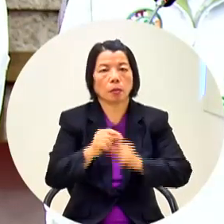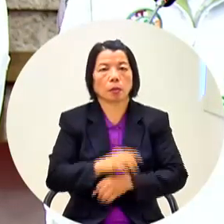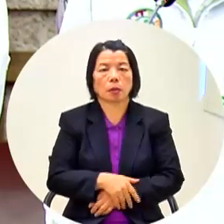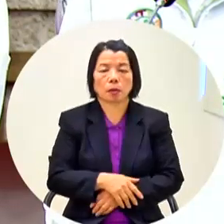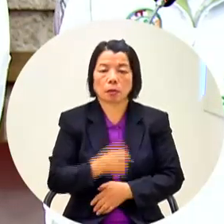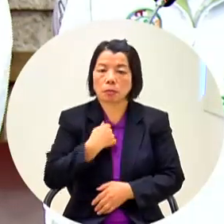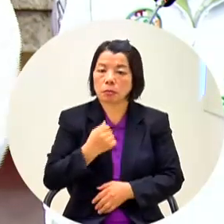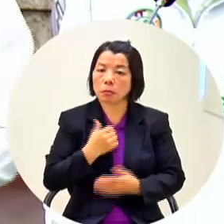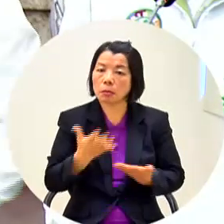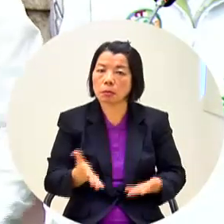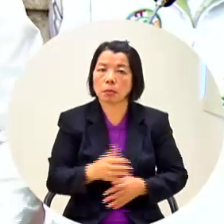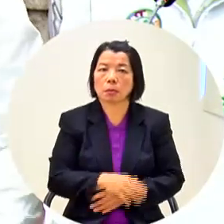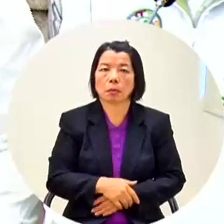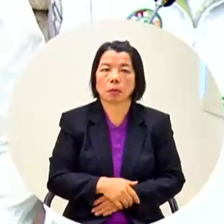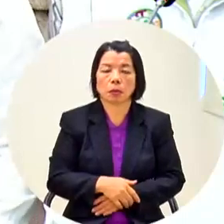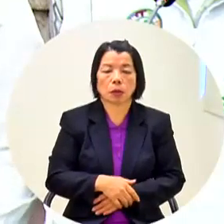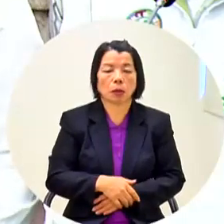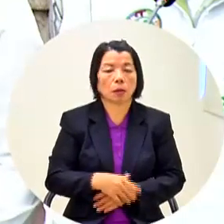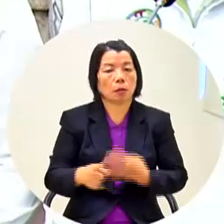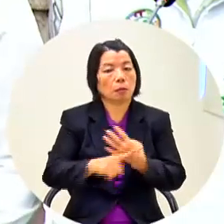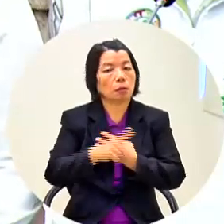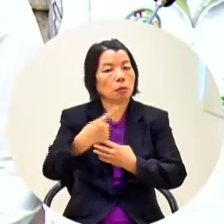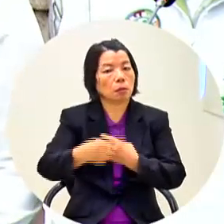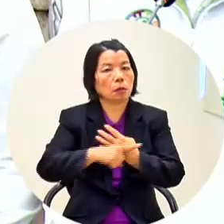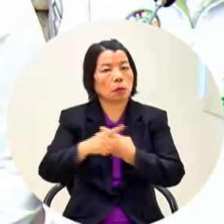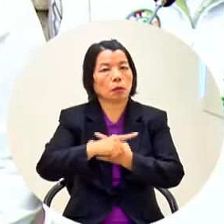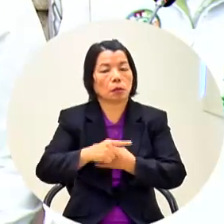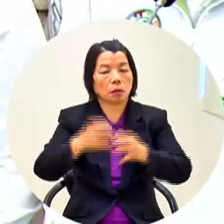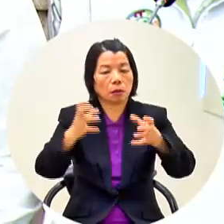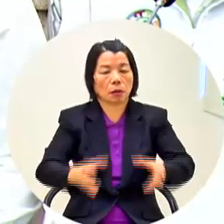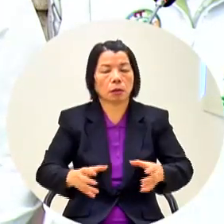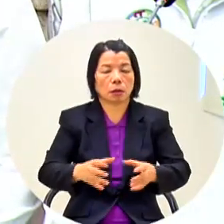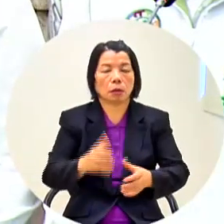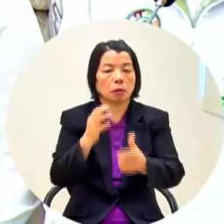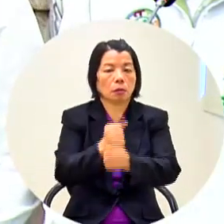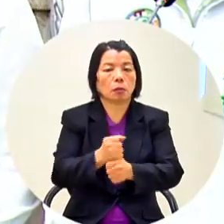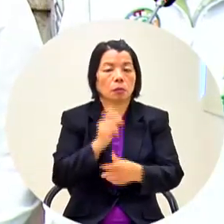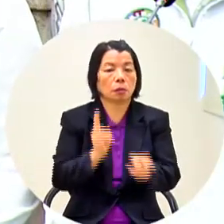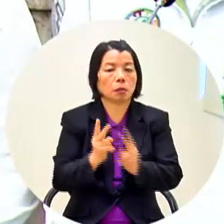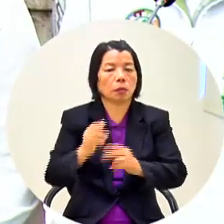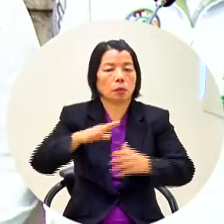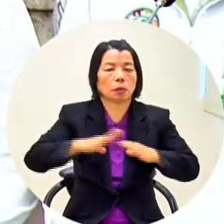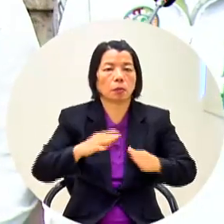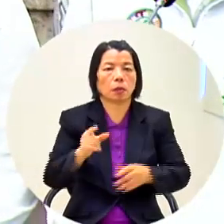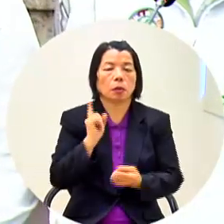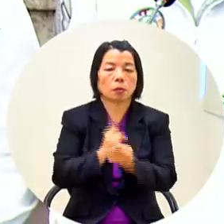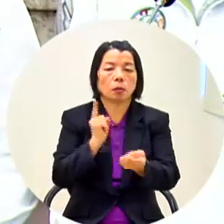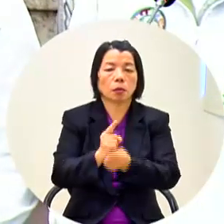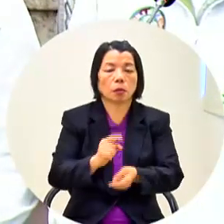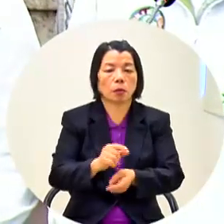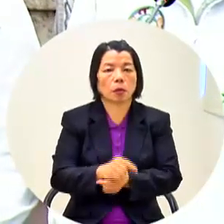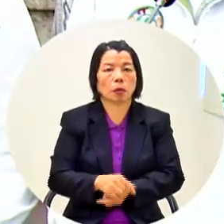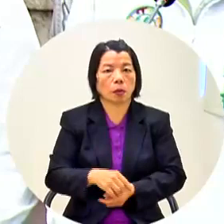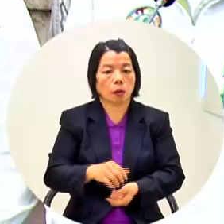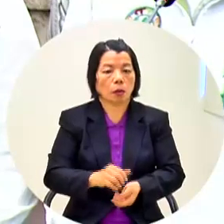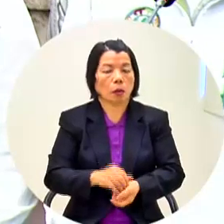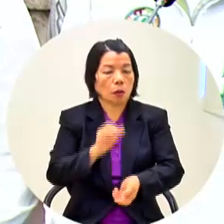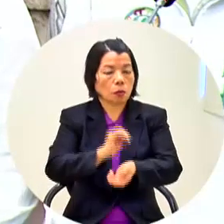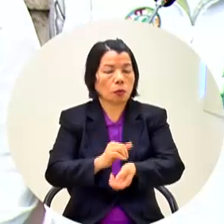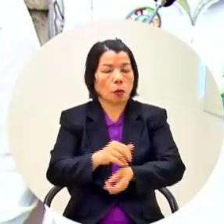道你是一级开设总指挥官，到现在你到底知不知道肺炎防疫医疗专业相关人士有哪些背